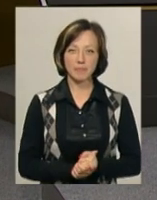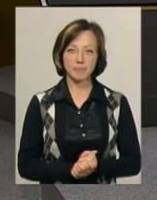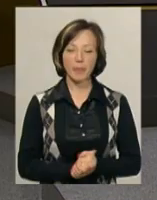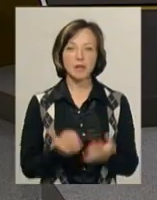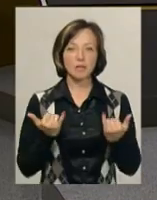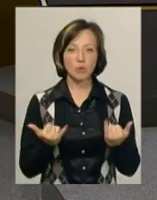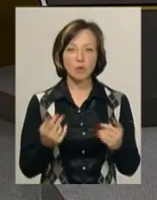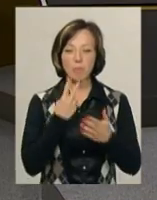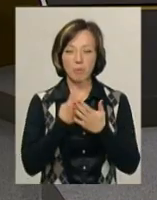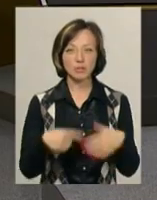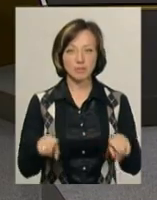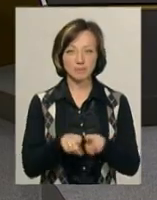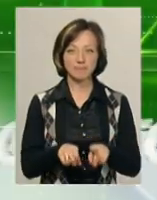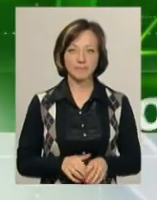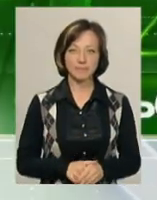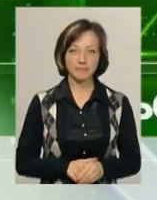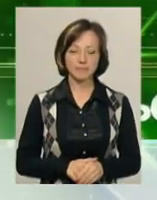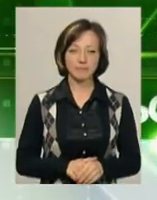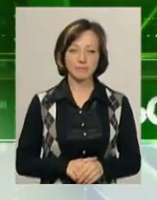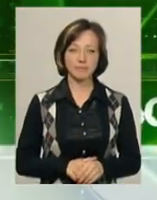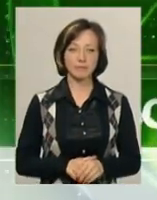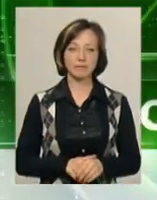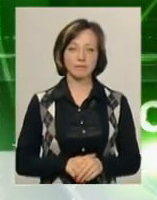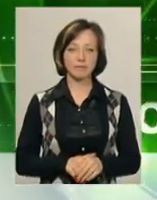Рибак. Сьогодні ви побачите.